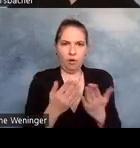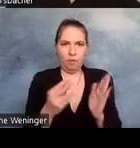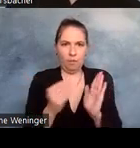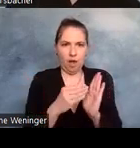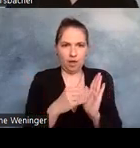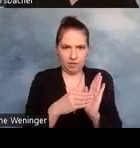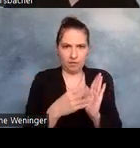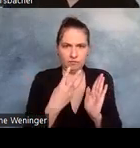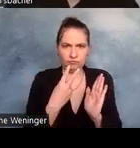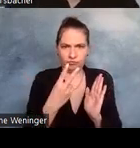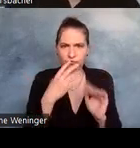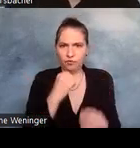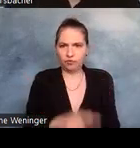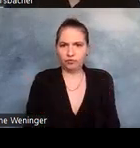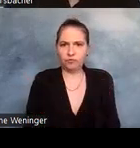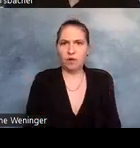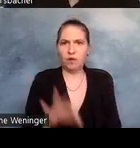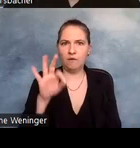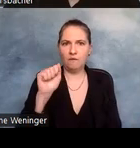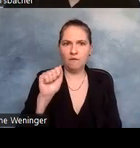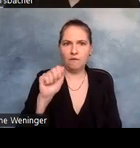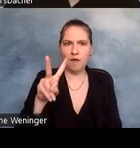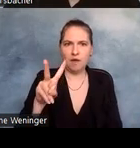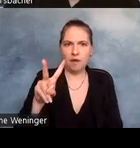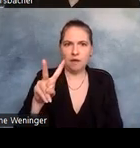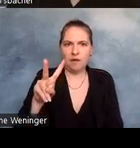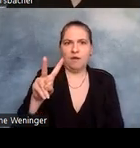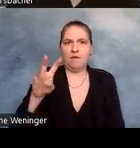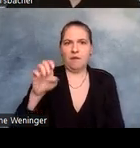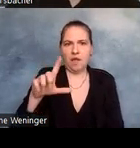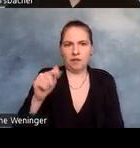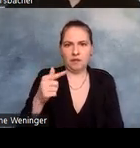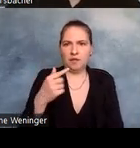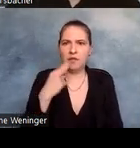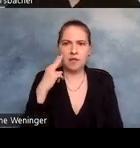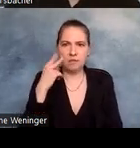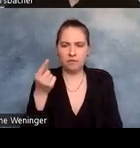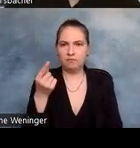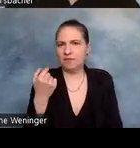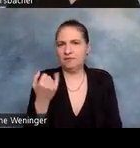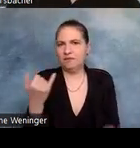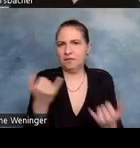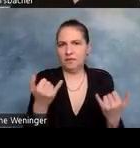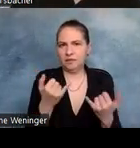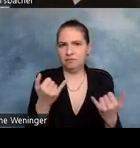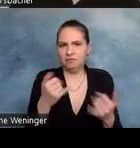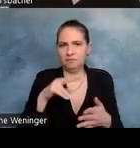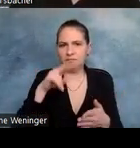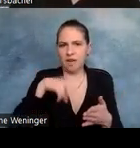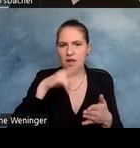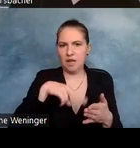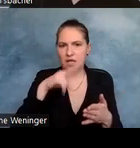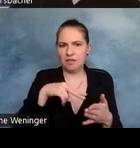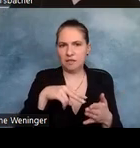Was sind Bookmarklets? Die werden auch Favlet genannt und das sind im Prinzip Lesezeichen. Nur anstatt von so einer